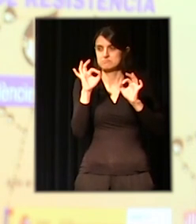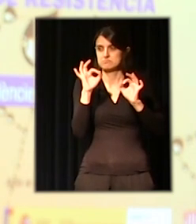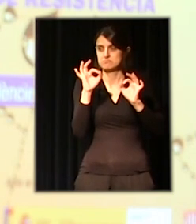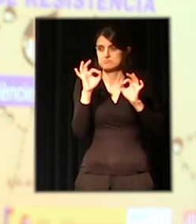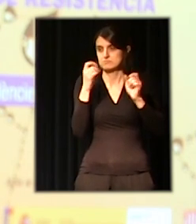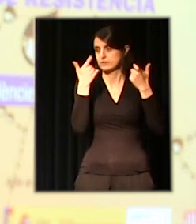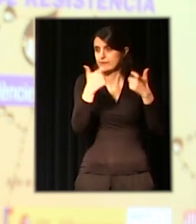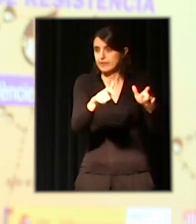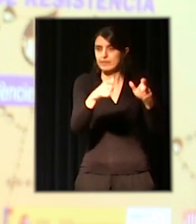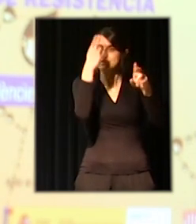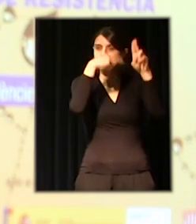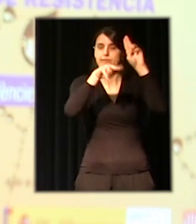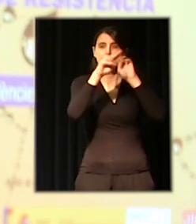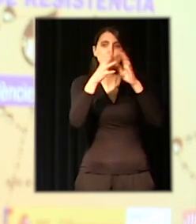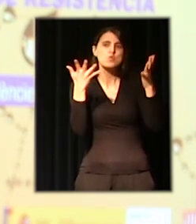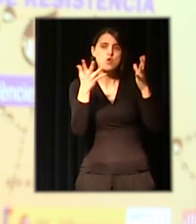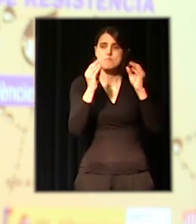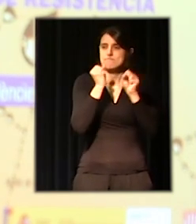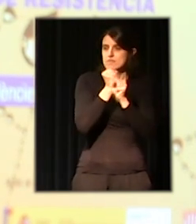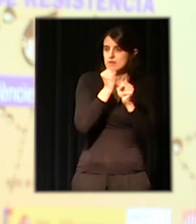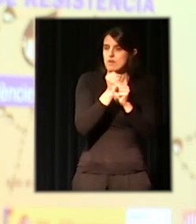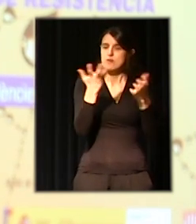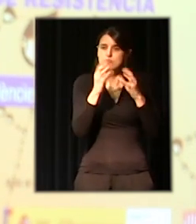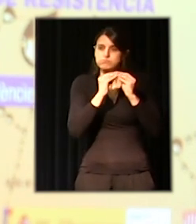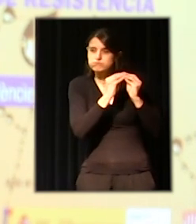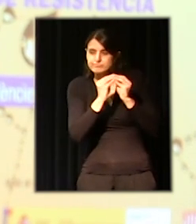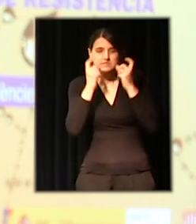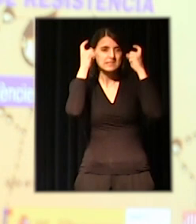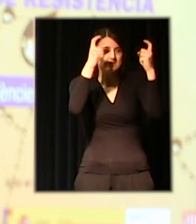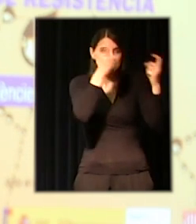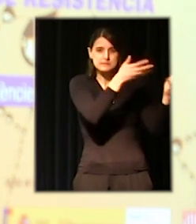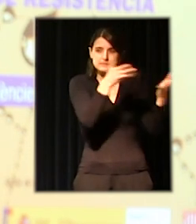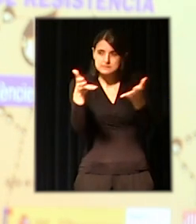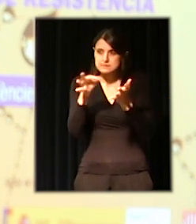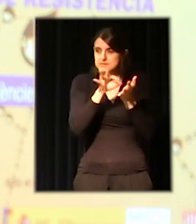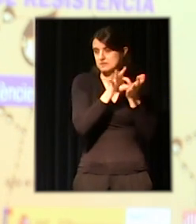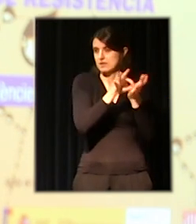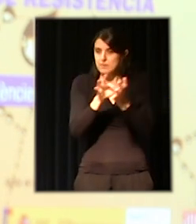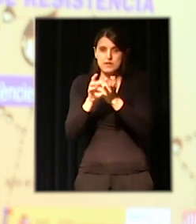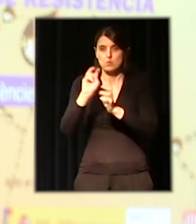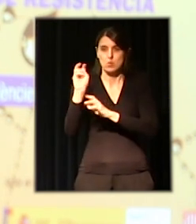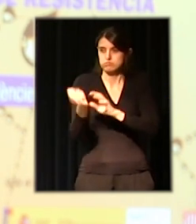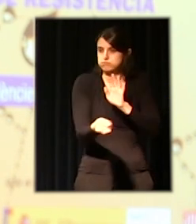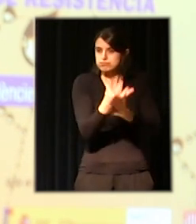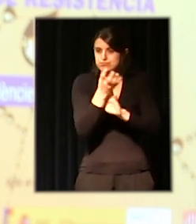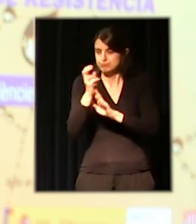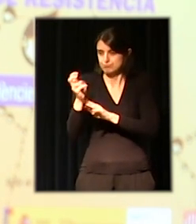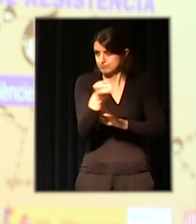de com treballem, de com intentem donar sortida a situacions